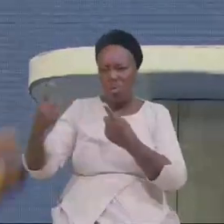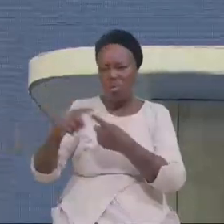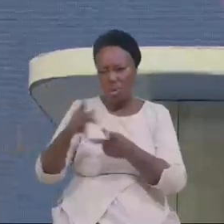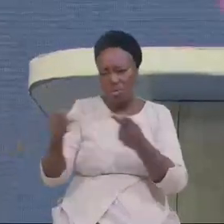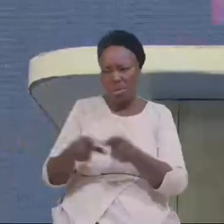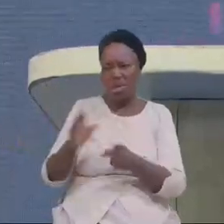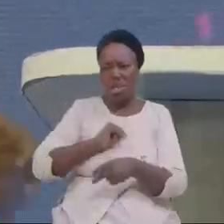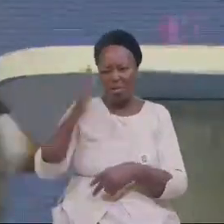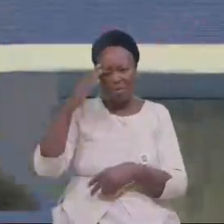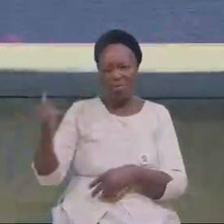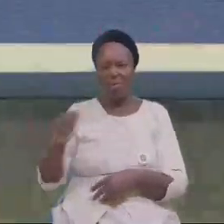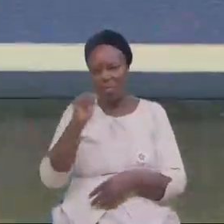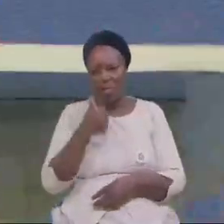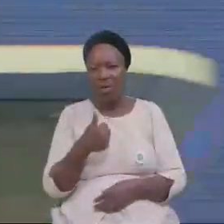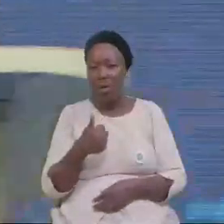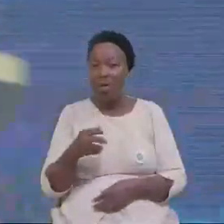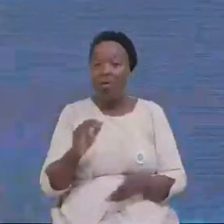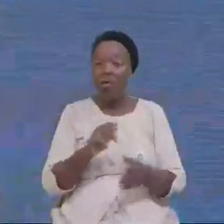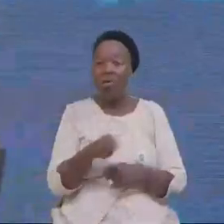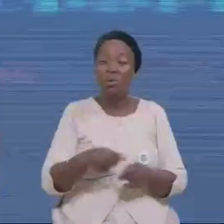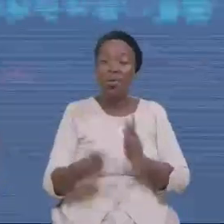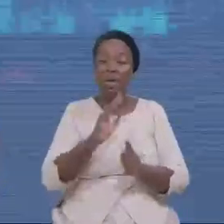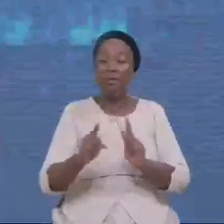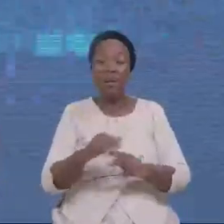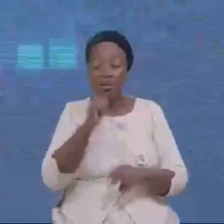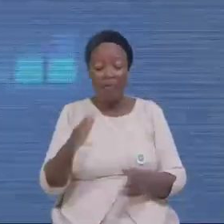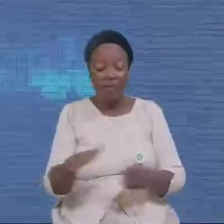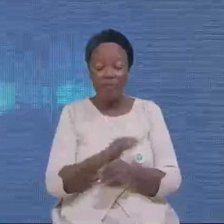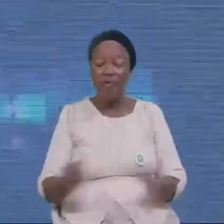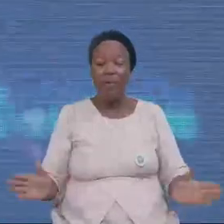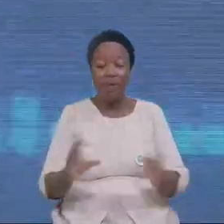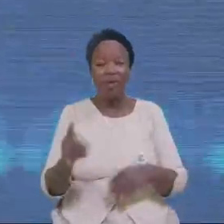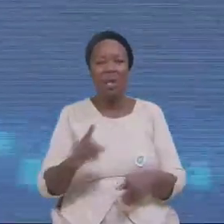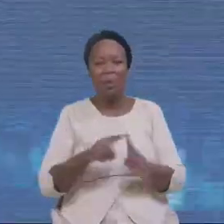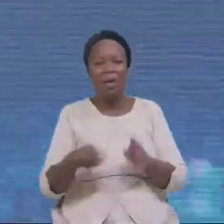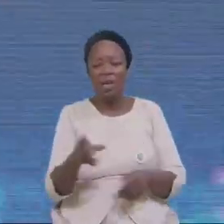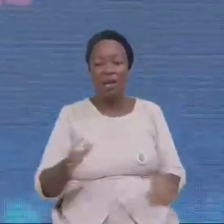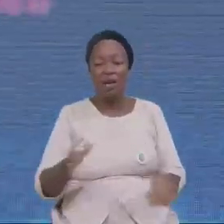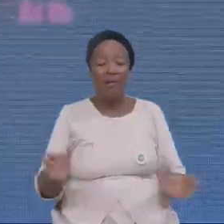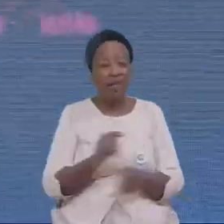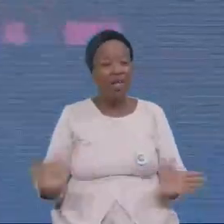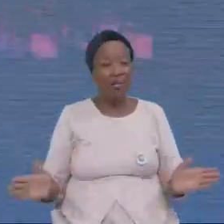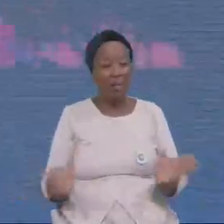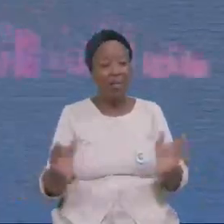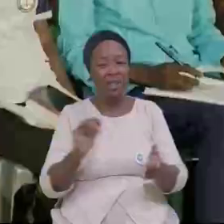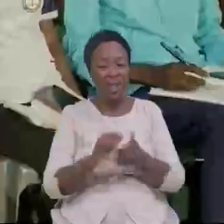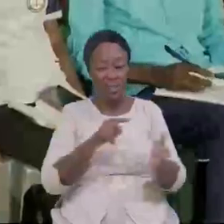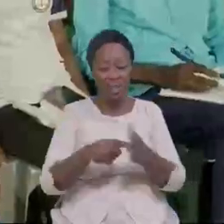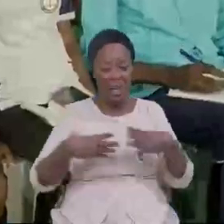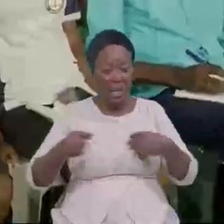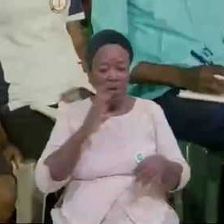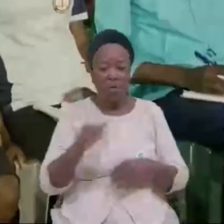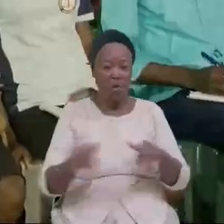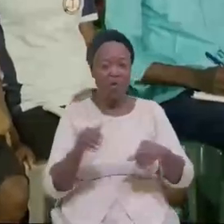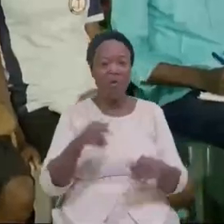Ça, ceux-là n'ont pas la pleine conviction. Ils ont la pleine conviction que cette guérison sera accomplie ce soir. La